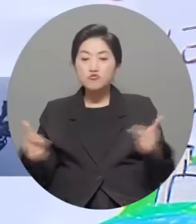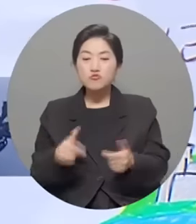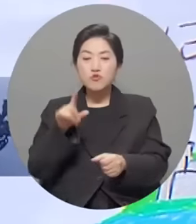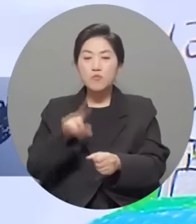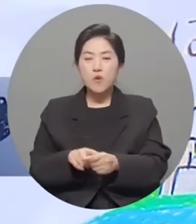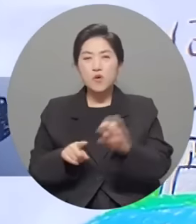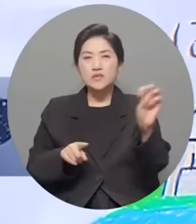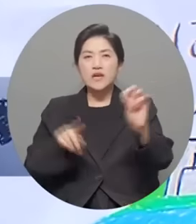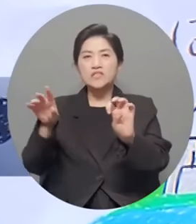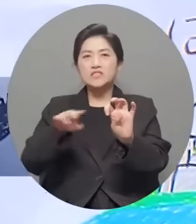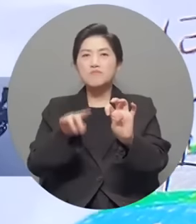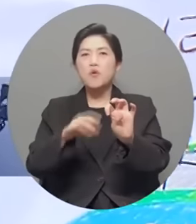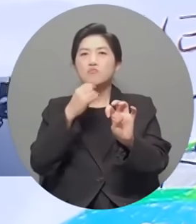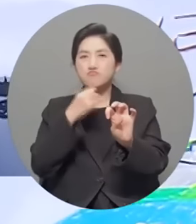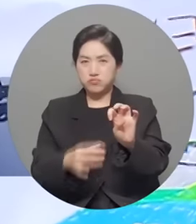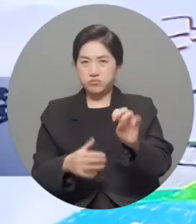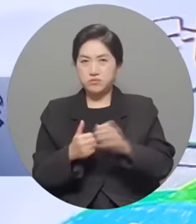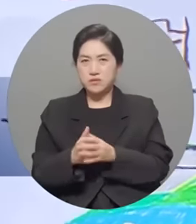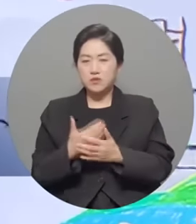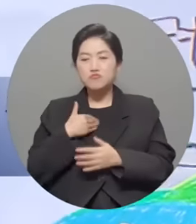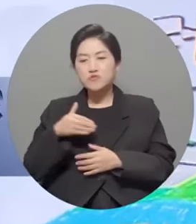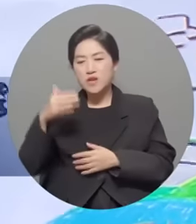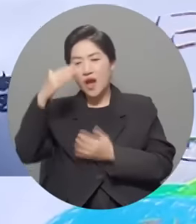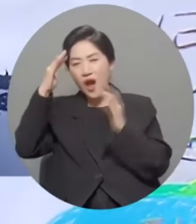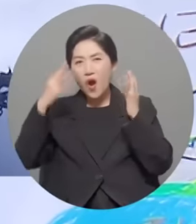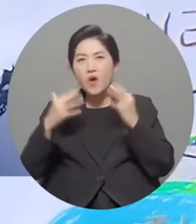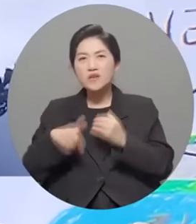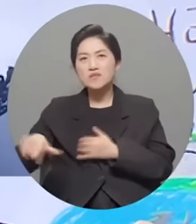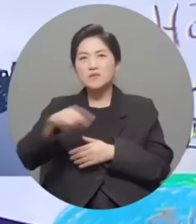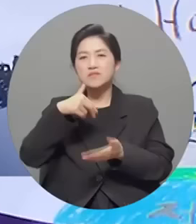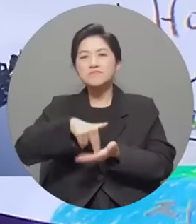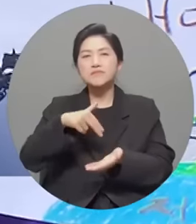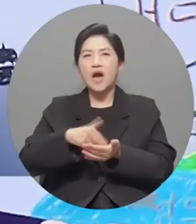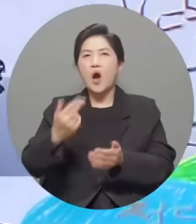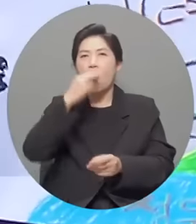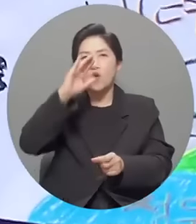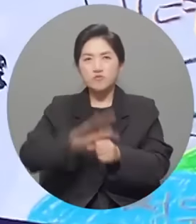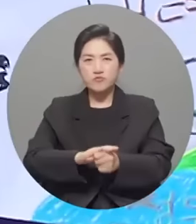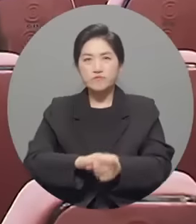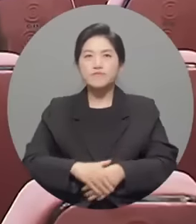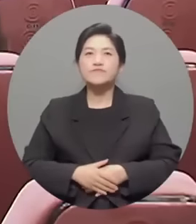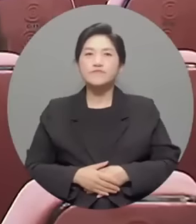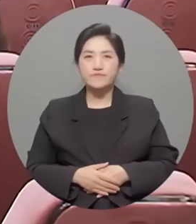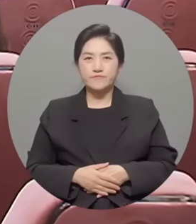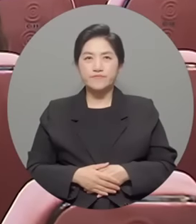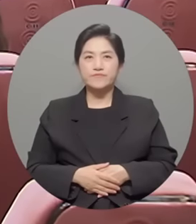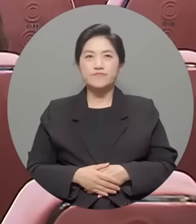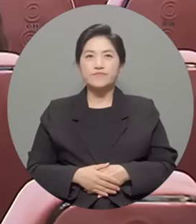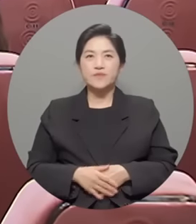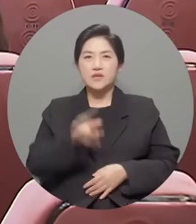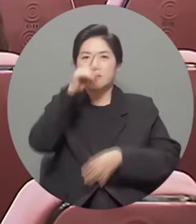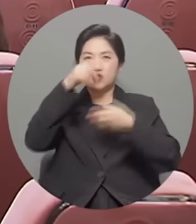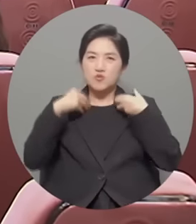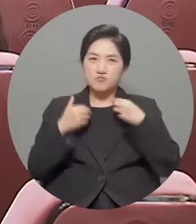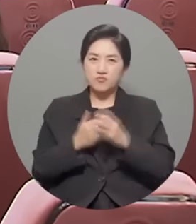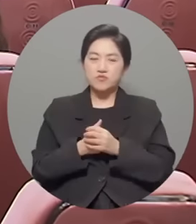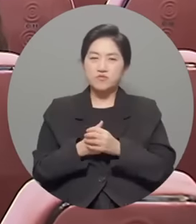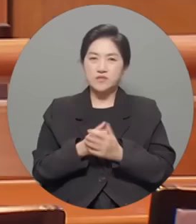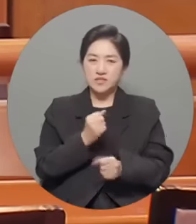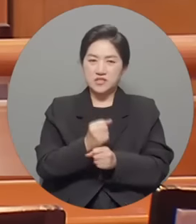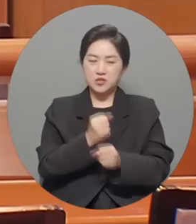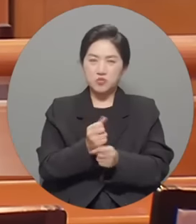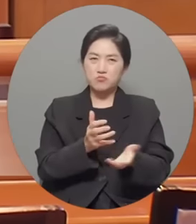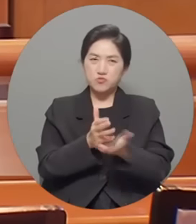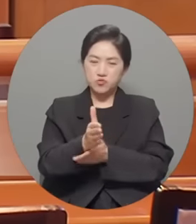2030년까지 40%뿐입니다. 우리 세대는 억울합니다. 정부는 제조업 위주의